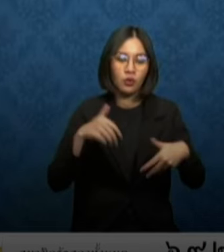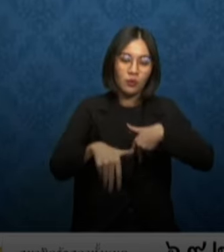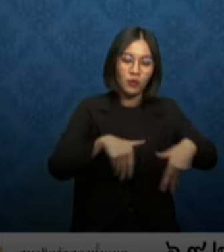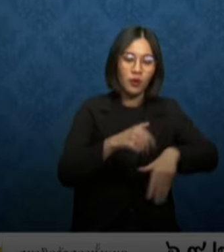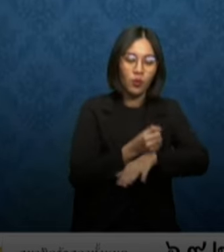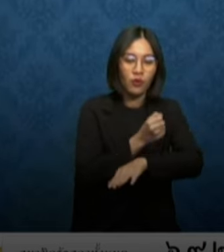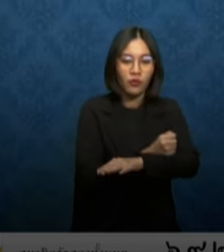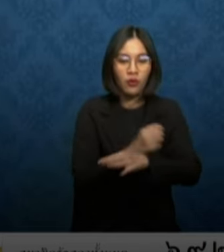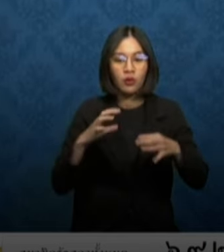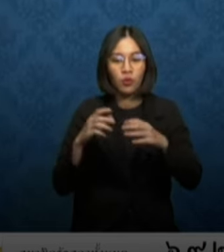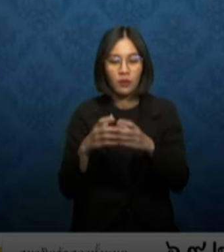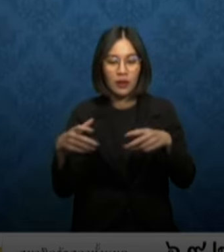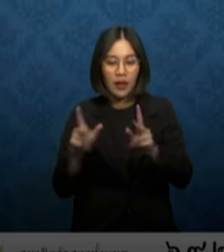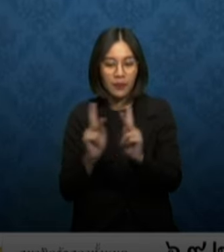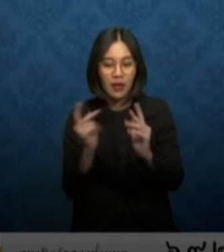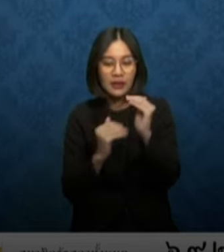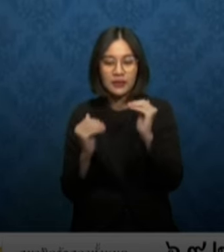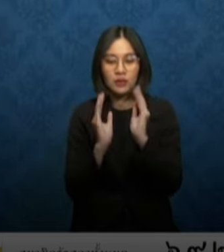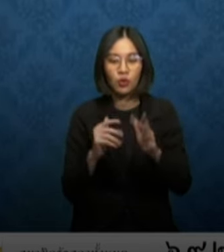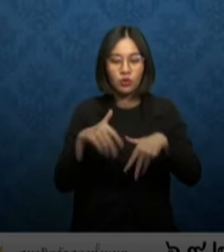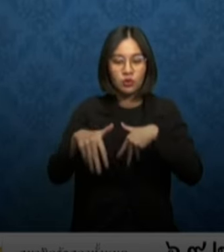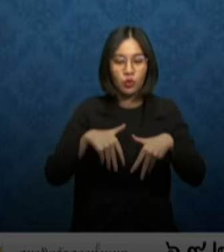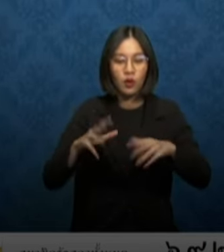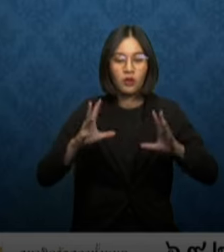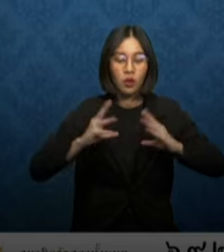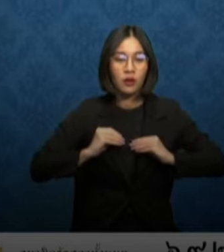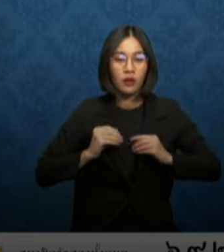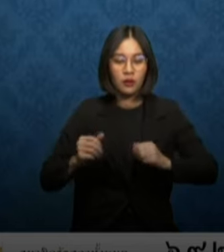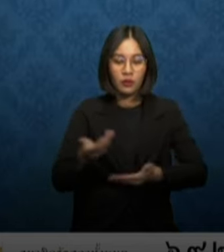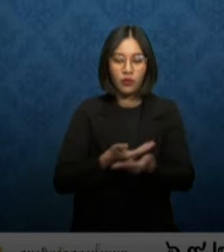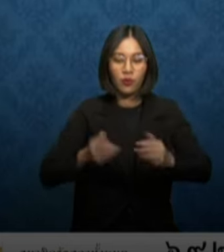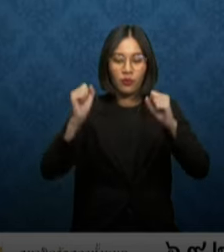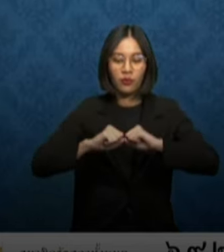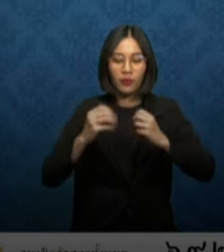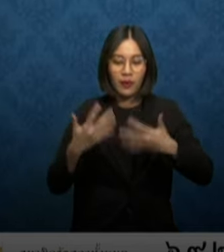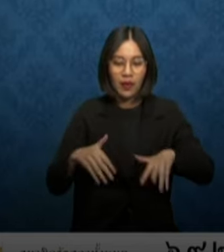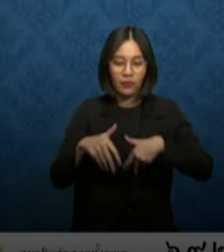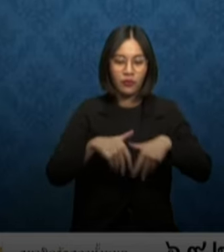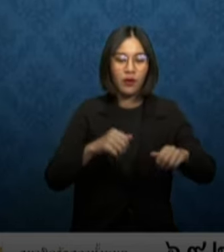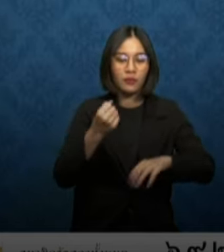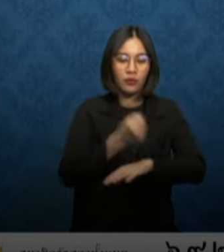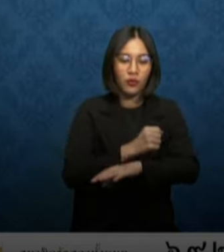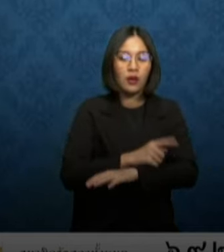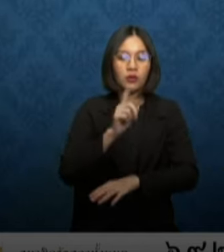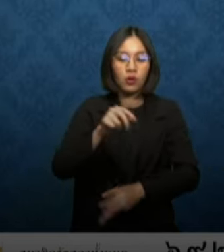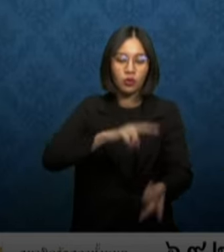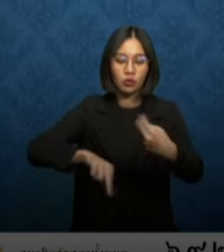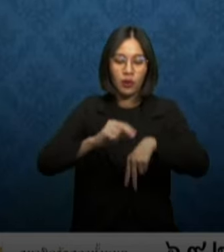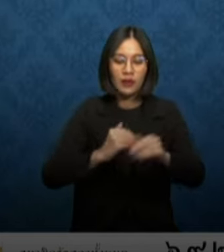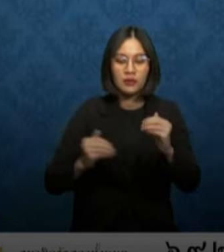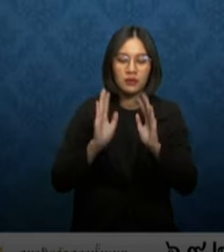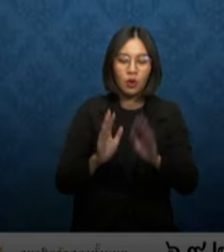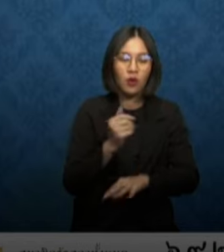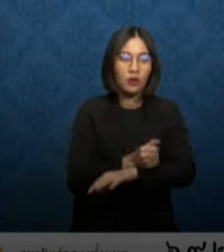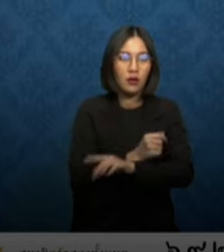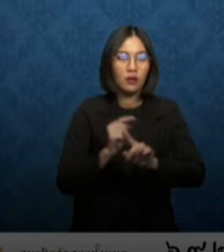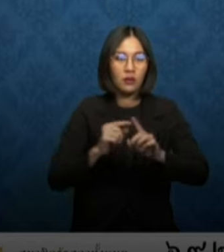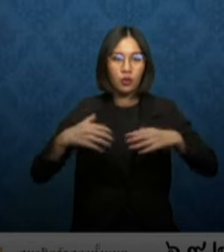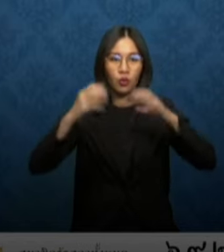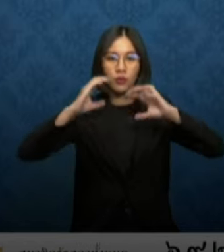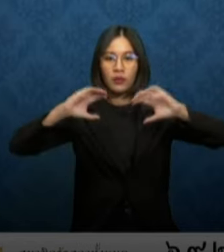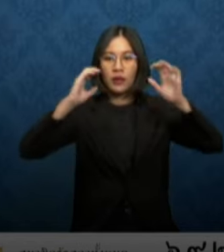แพลตฟอร์มคณะกรรมการสิทธิมนุษยชนได้ให้ความเห็นไว้แล้วว่าพี่น้องรางงานแฟลชฟอร์มต้องได้รับความคุ้มครองแรางงานแต่รัฐบาลก็